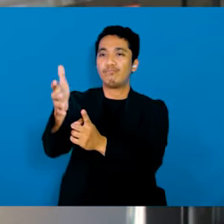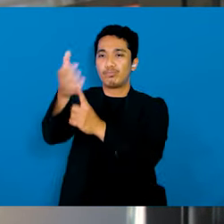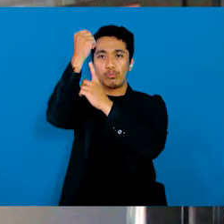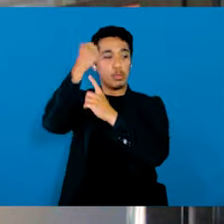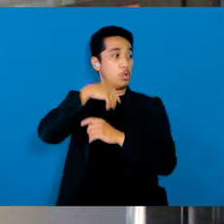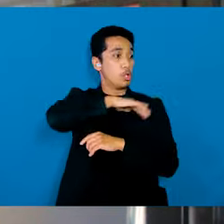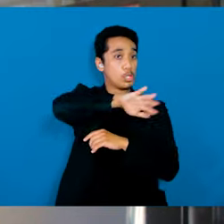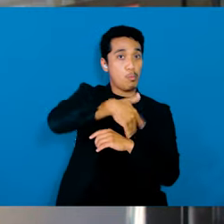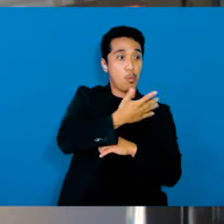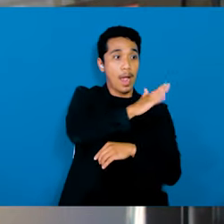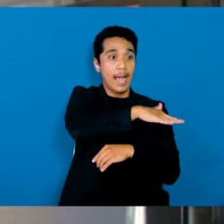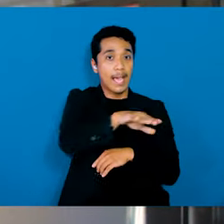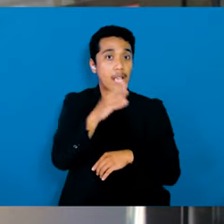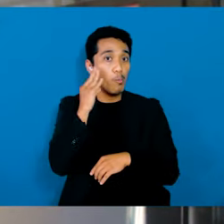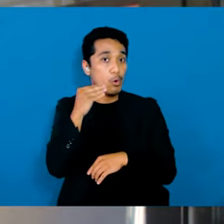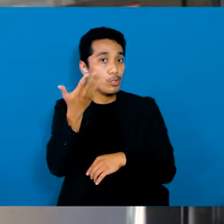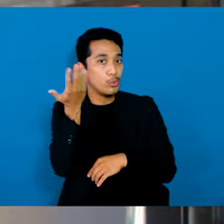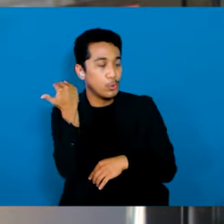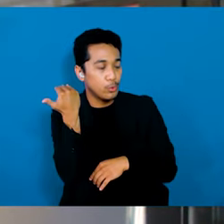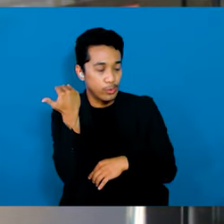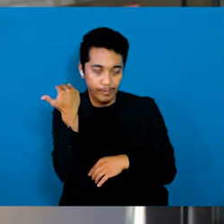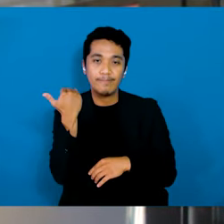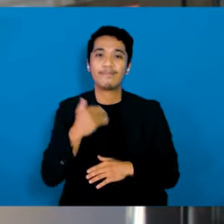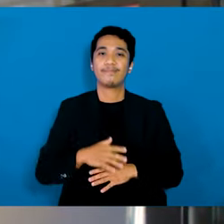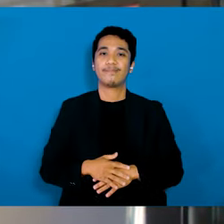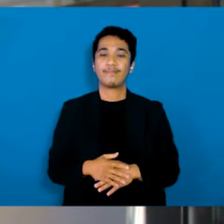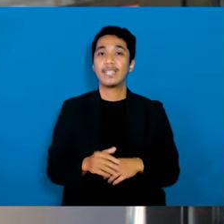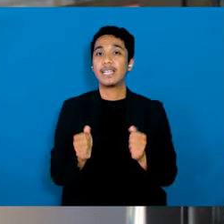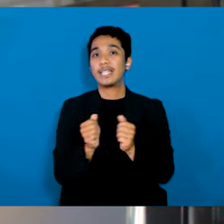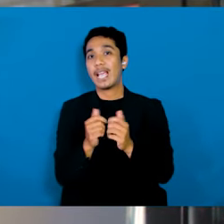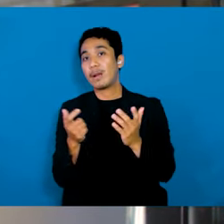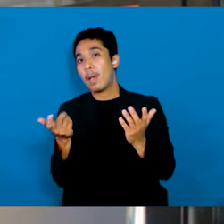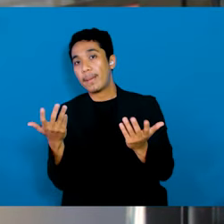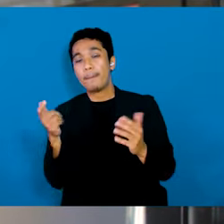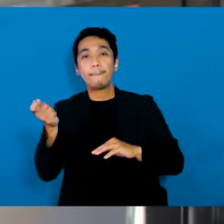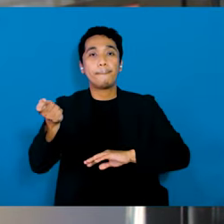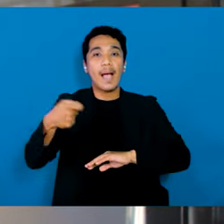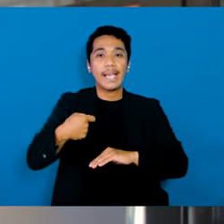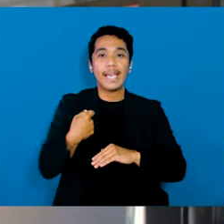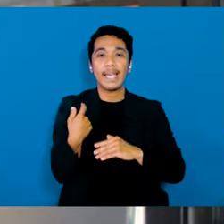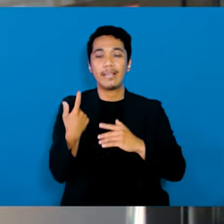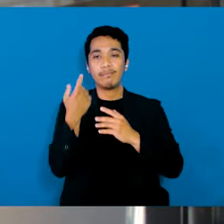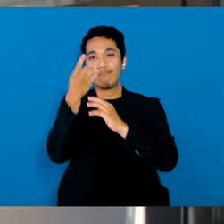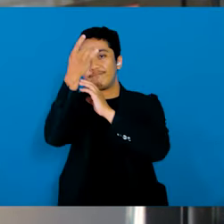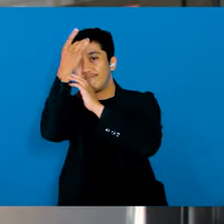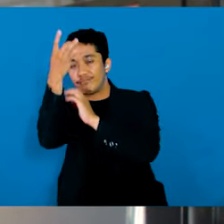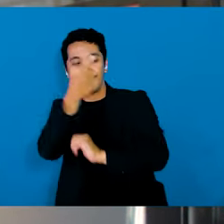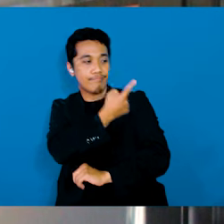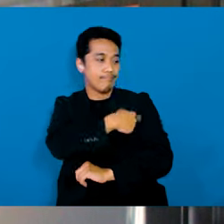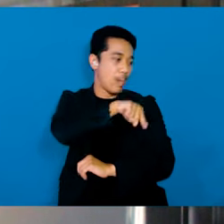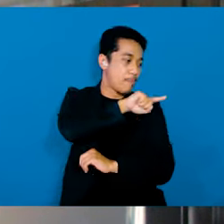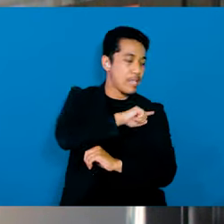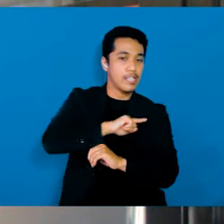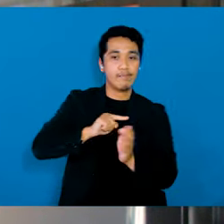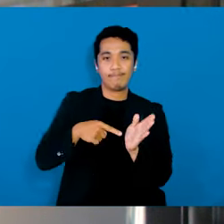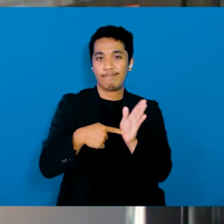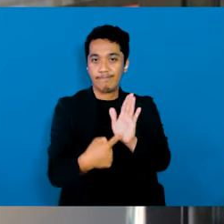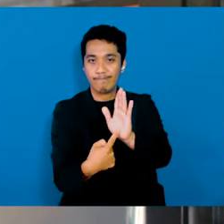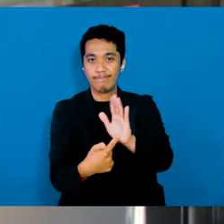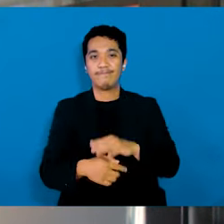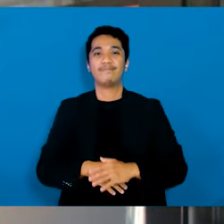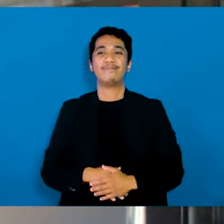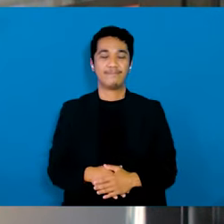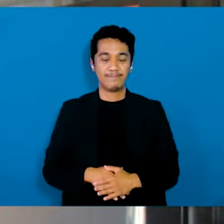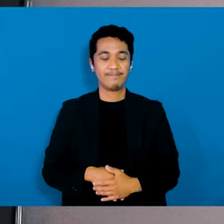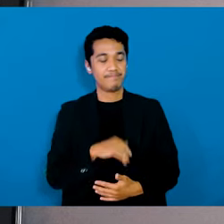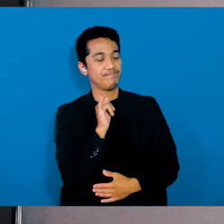oleh semua anak seumur saya waktu itu, dengan menggunakan keahlian-keahlian yang bisa kita tunjukkan pada